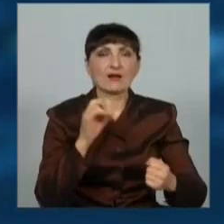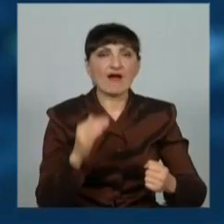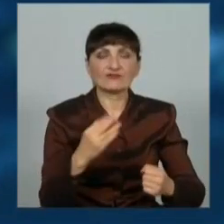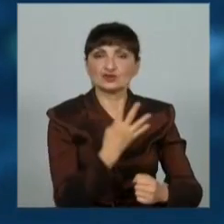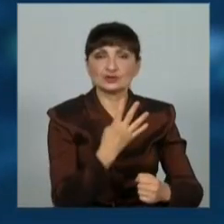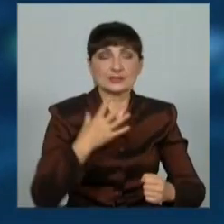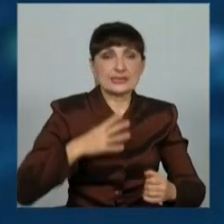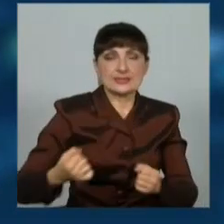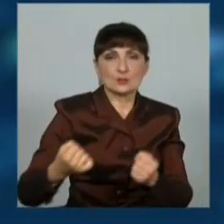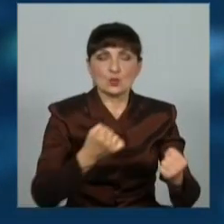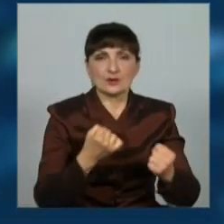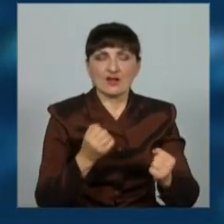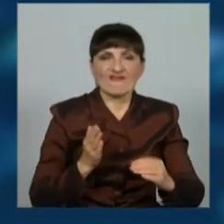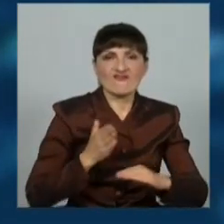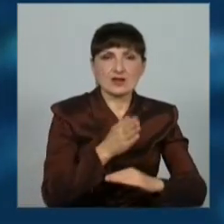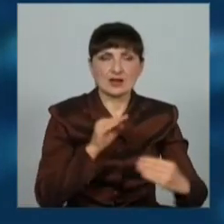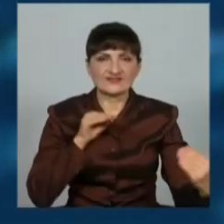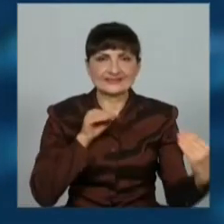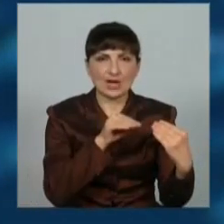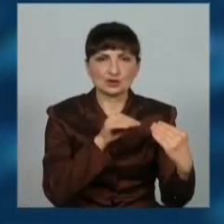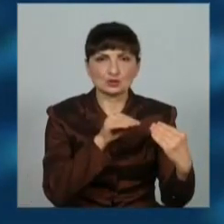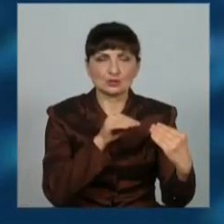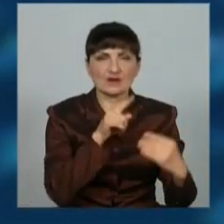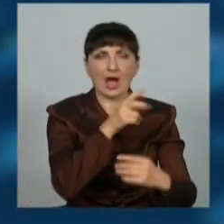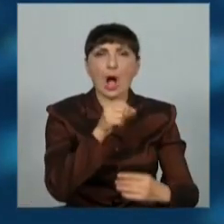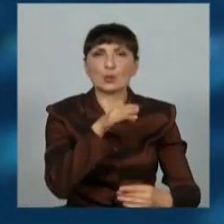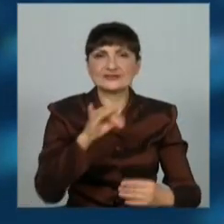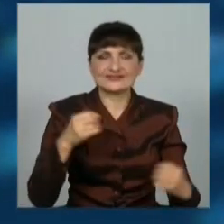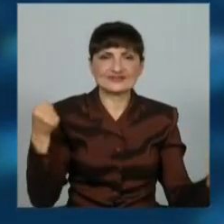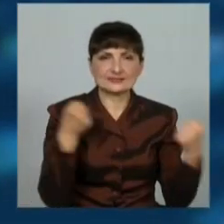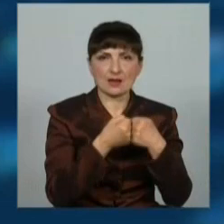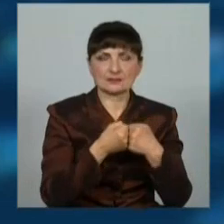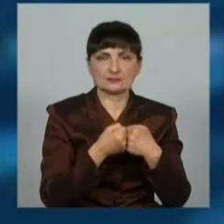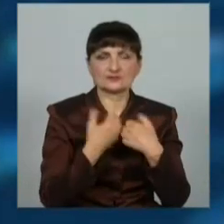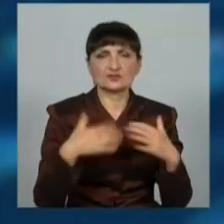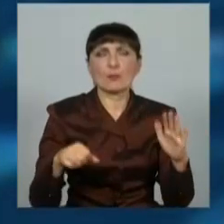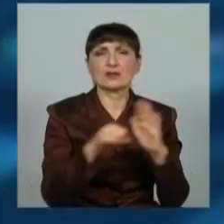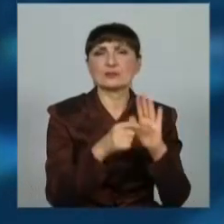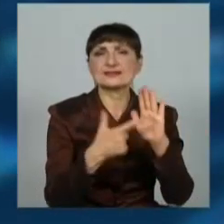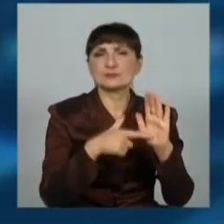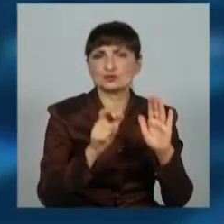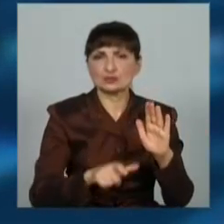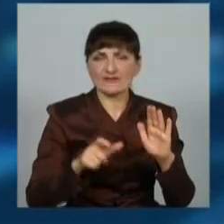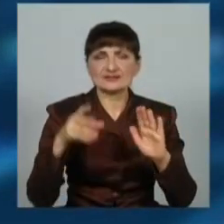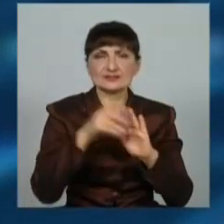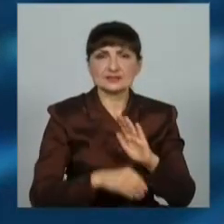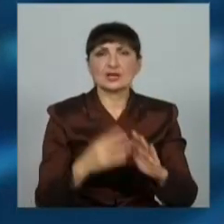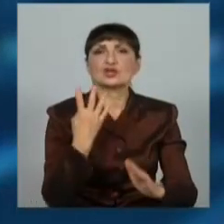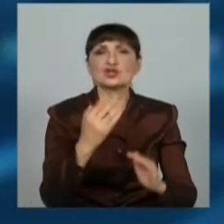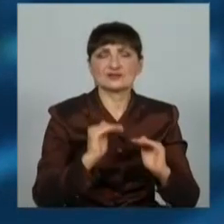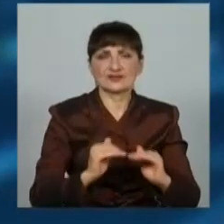РАВ-4, не справившись с управлением, выехал на встречку, где врезался в Ауди. В результате происшествия погибли 7 человек. Среди них